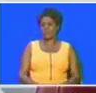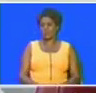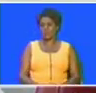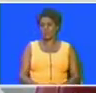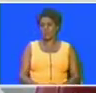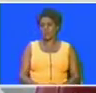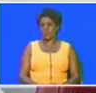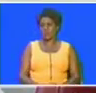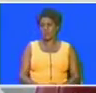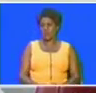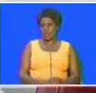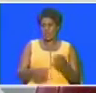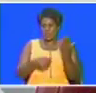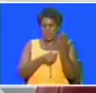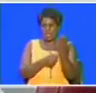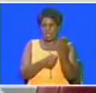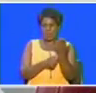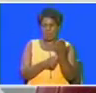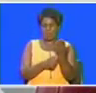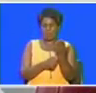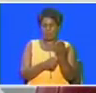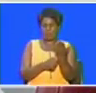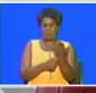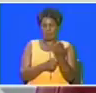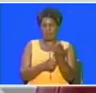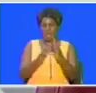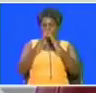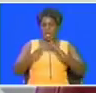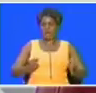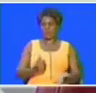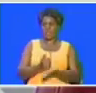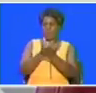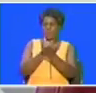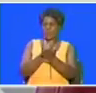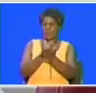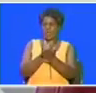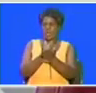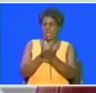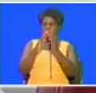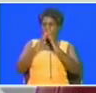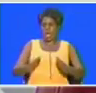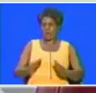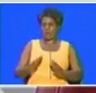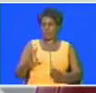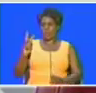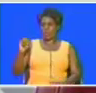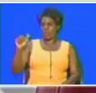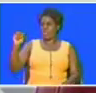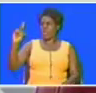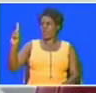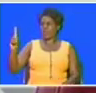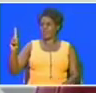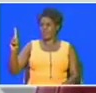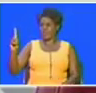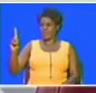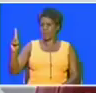ambayo yanaitwa wahudumu wa nyumbani ama wasaidizi wa nyumbani. Kuna wale wanaita house girl, kuna wale wanaita maid, shamba boy.